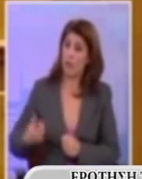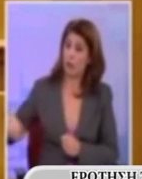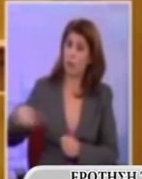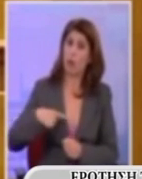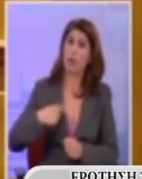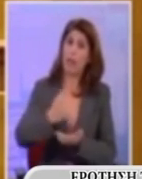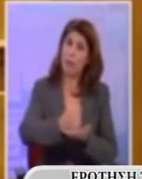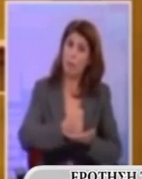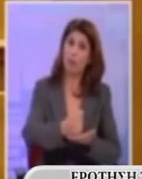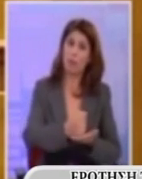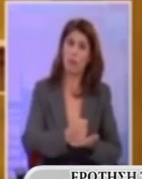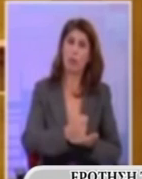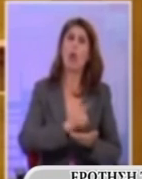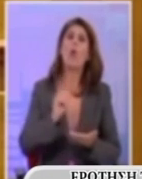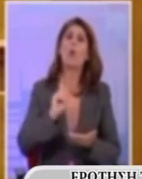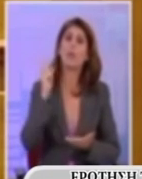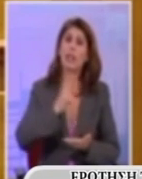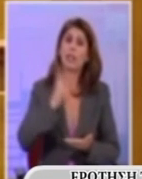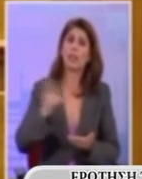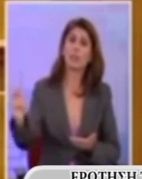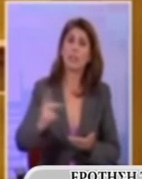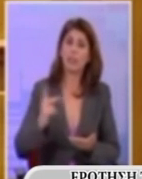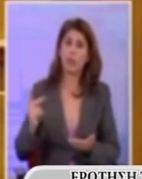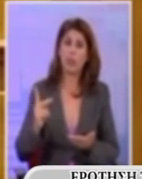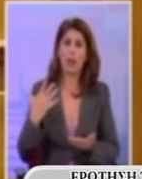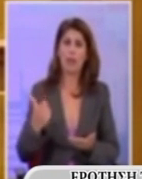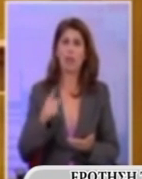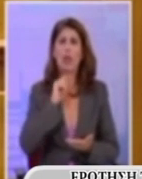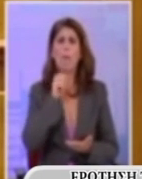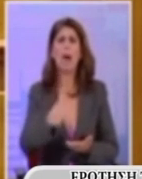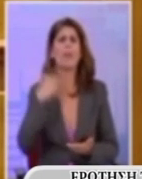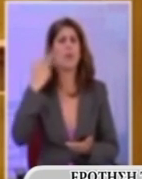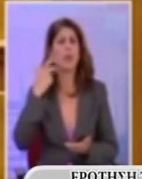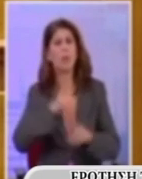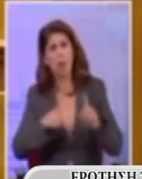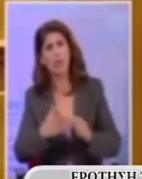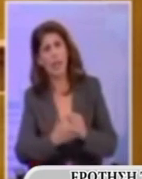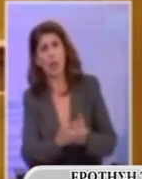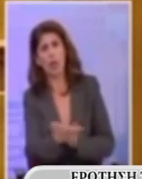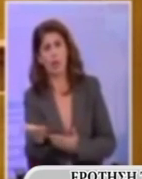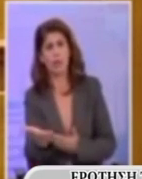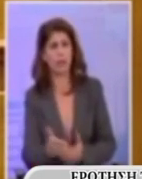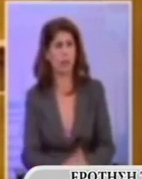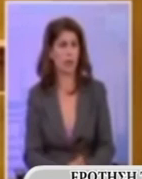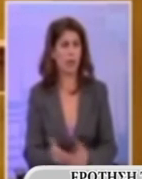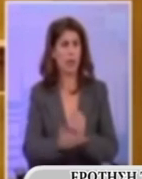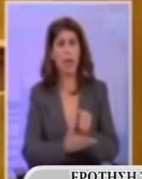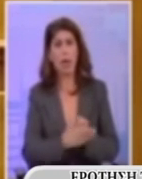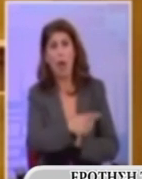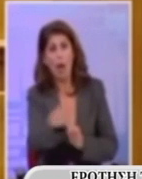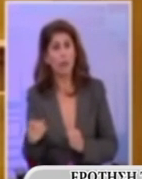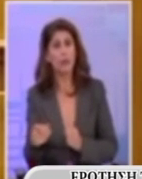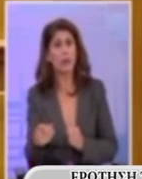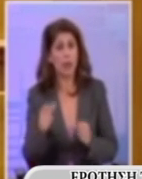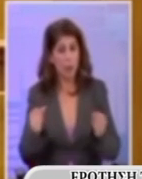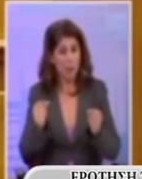πλευρά, και με δεδομένο ότι η χώρα μας είναι υποχρεωμένη σύμφωνα με τη Στρατηγική Ευρώπη 2020 να εξασφαλίσει το 20% της